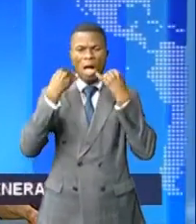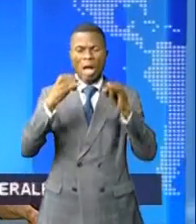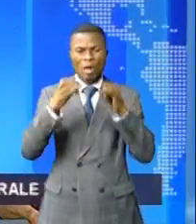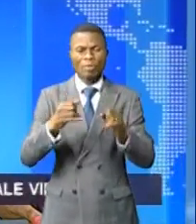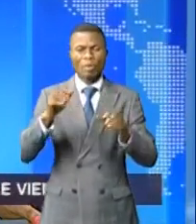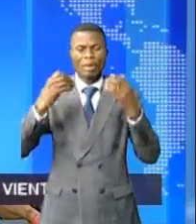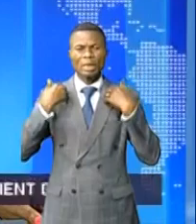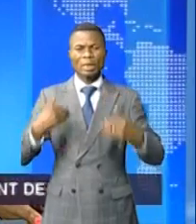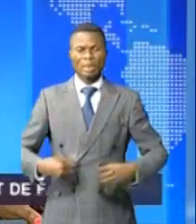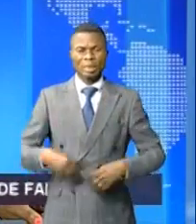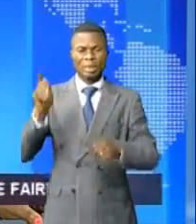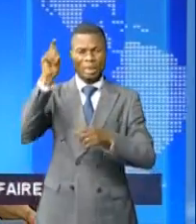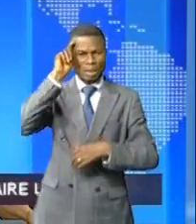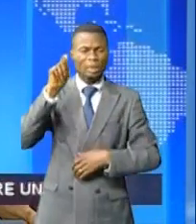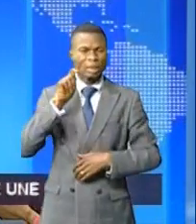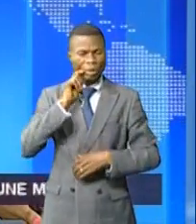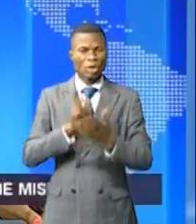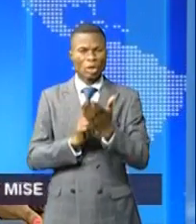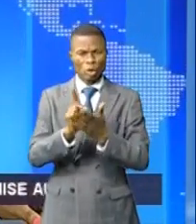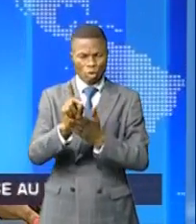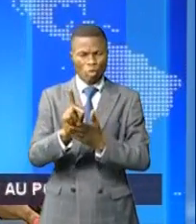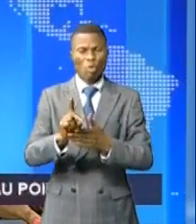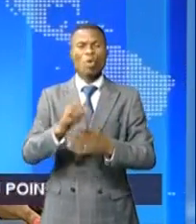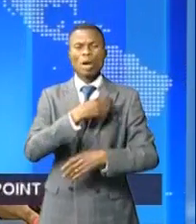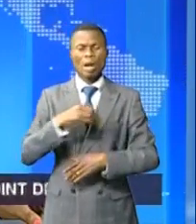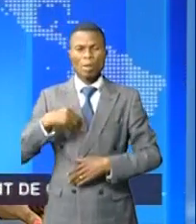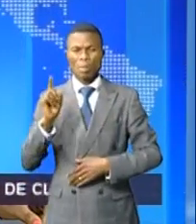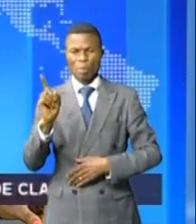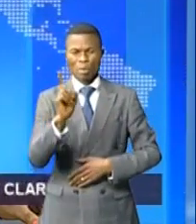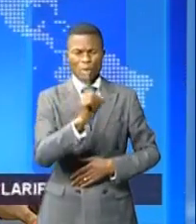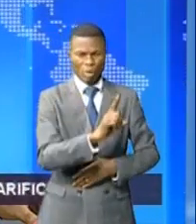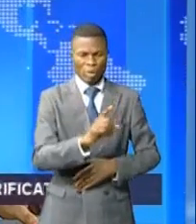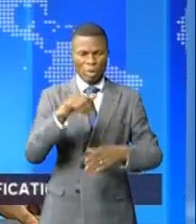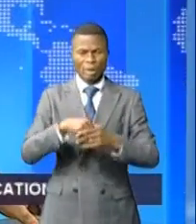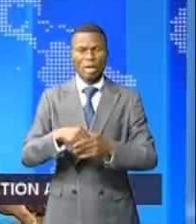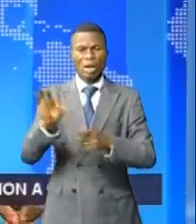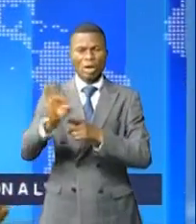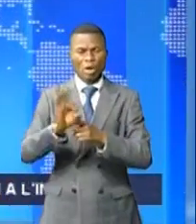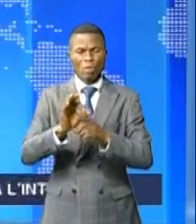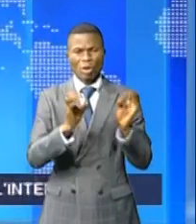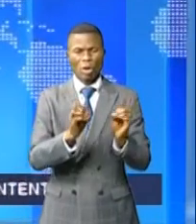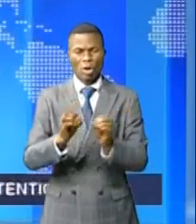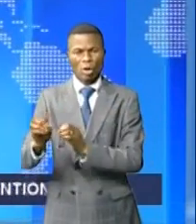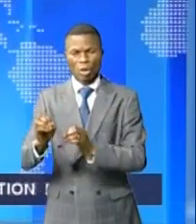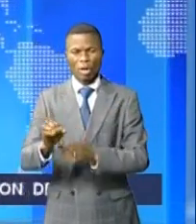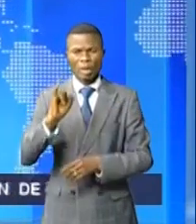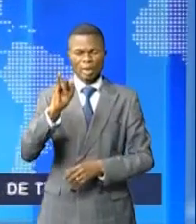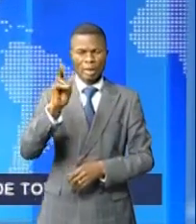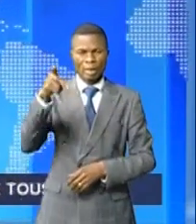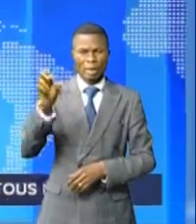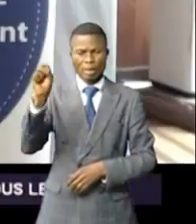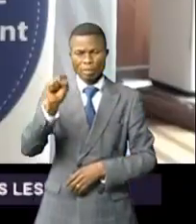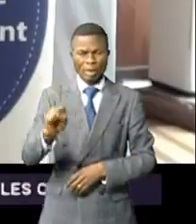et reproduction comme droit pour chaque femme. C'était au cours d'une session organisée par IPAS à